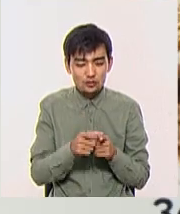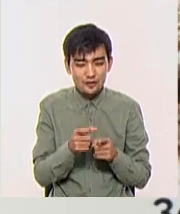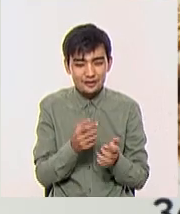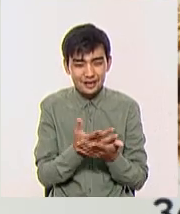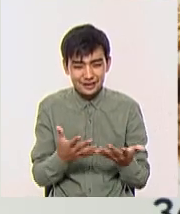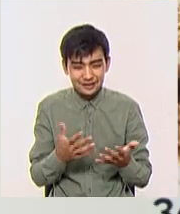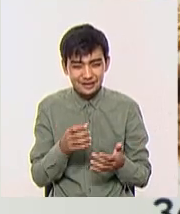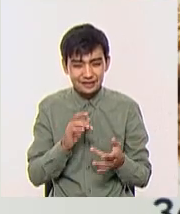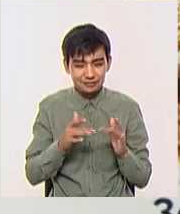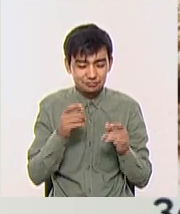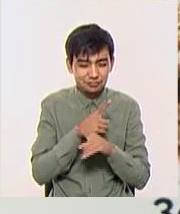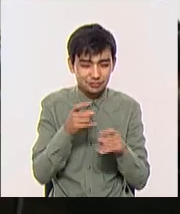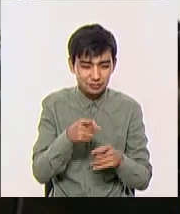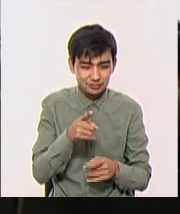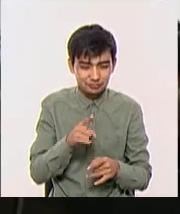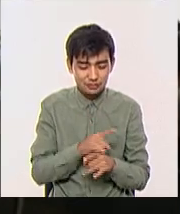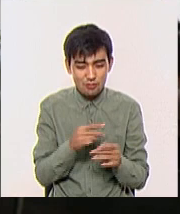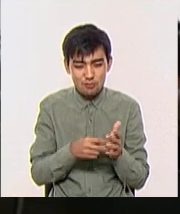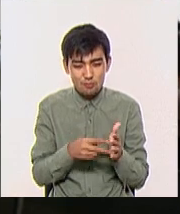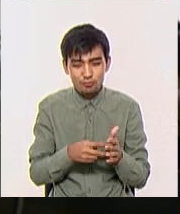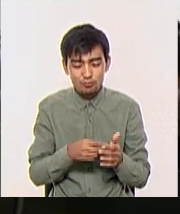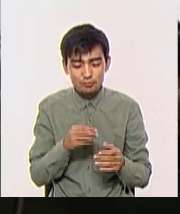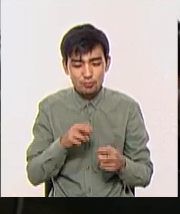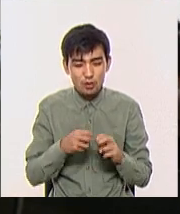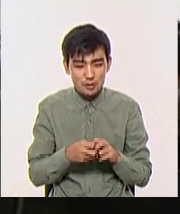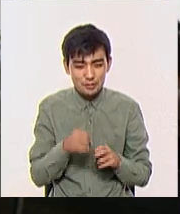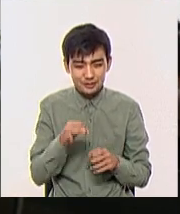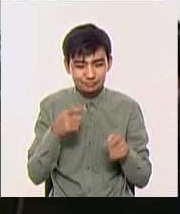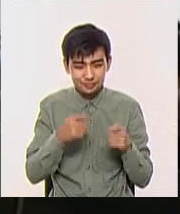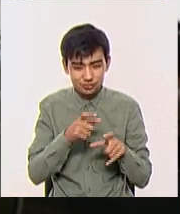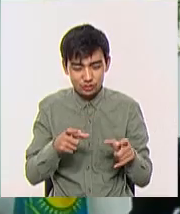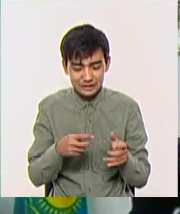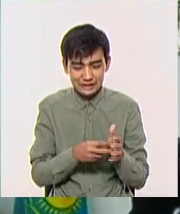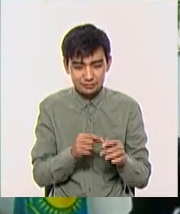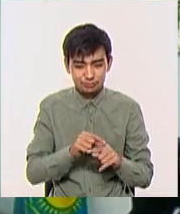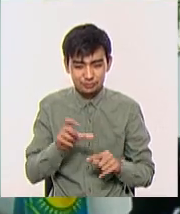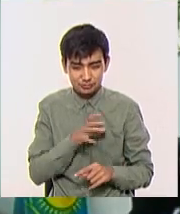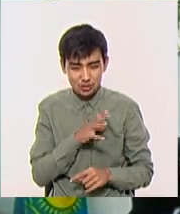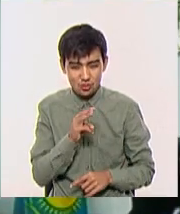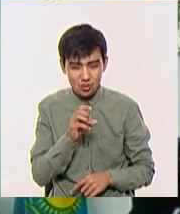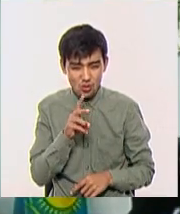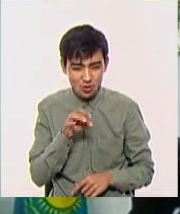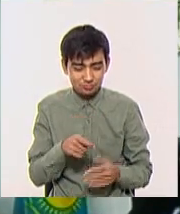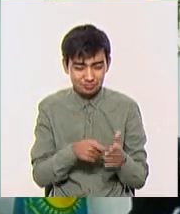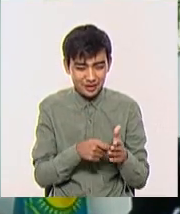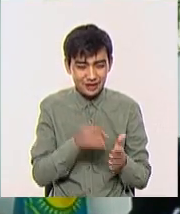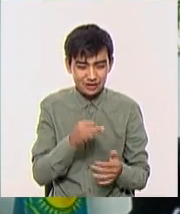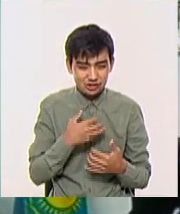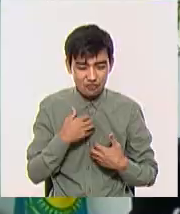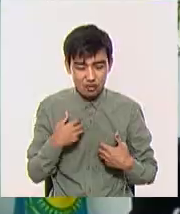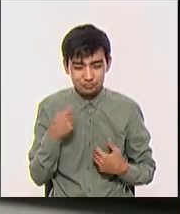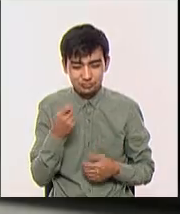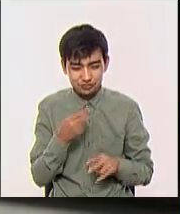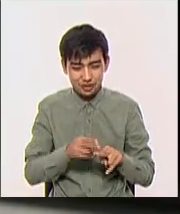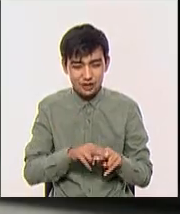некоторые публикации с якобы раздутыми проблемами спровоцировали торговцев поднять цены на корма. А сейчас животноводам из Мангыстауской